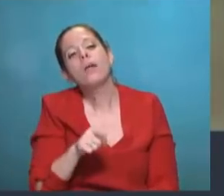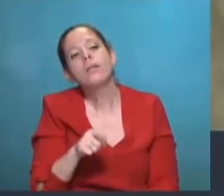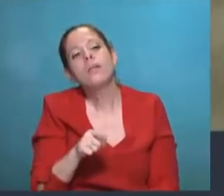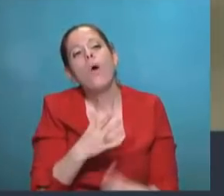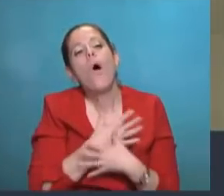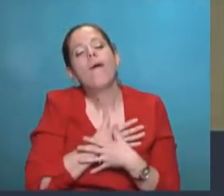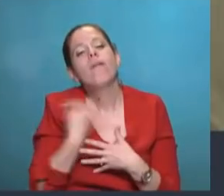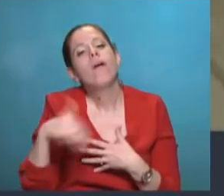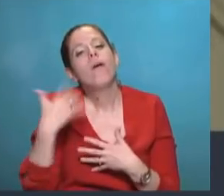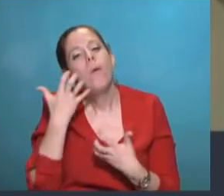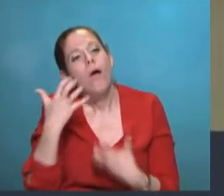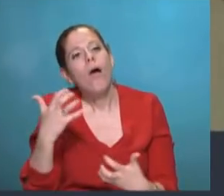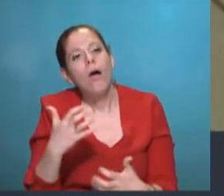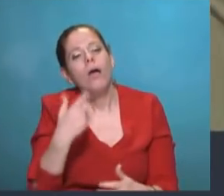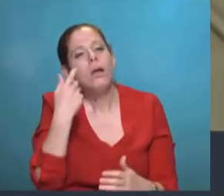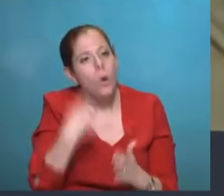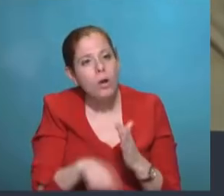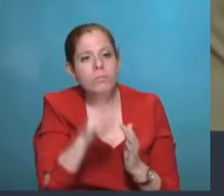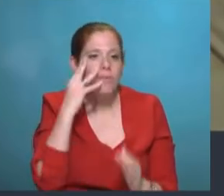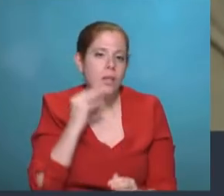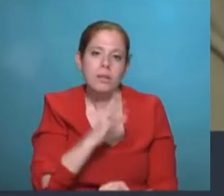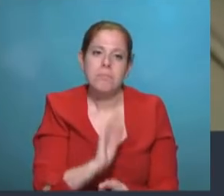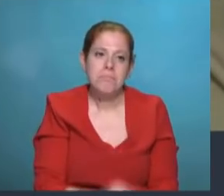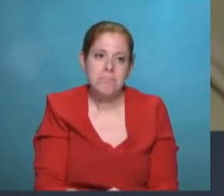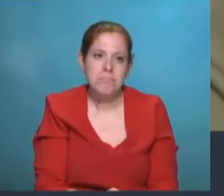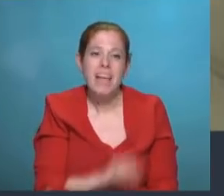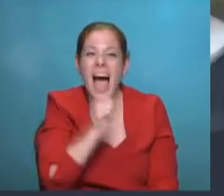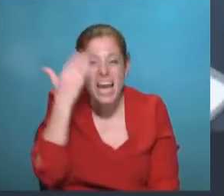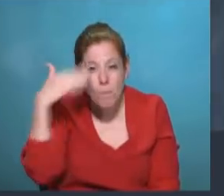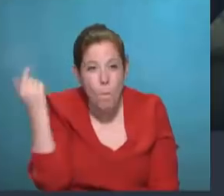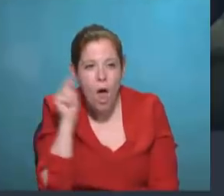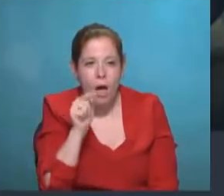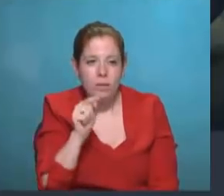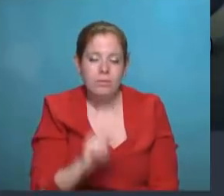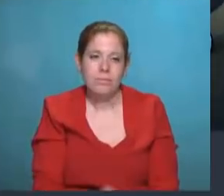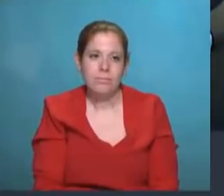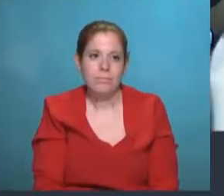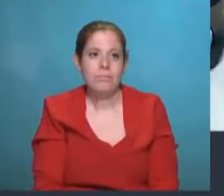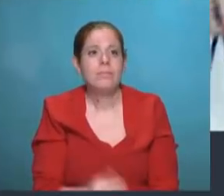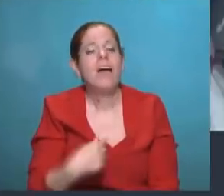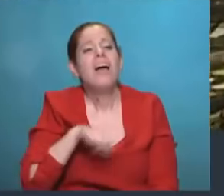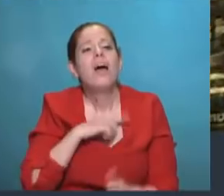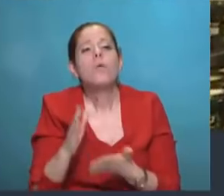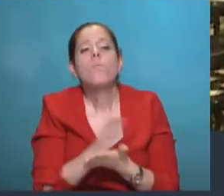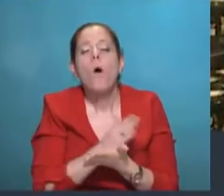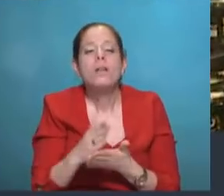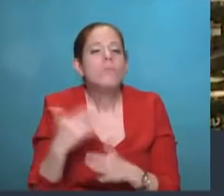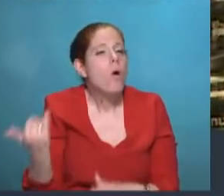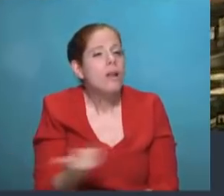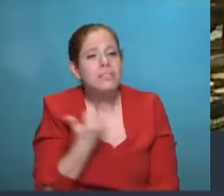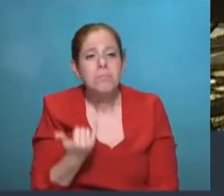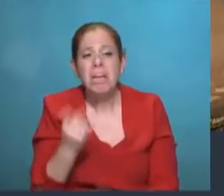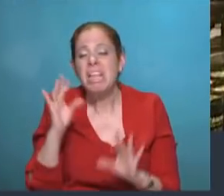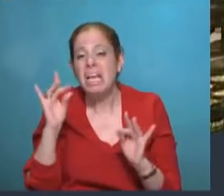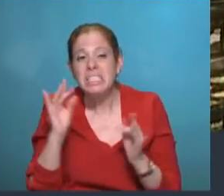את זה, והם לוקחים את זה, ונהנים. זה הכי פופולרי. אנחנו מוכנים כל הזמן. סך הכל 10-15 אלף